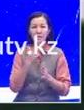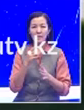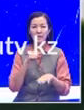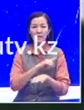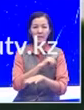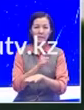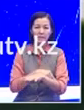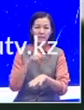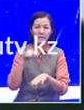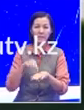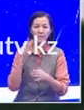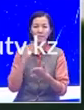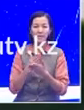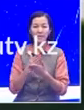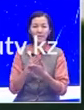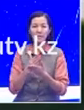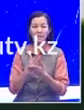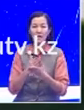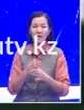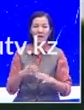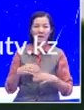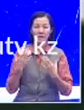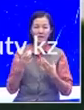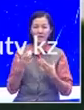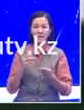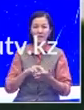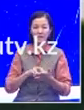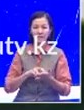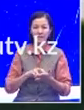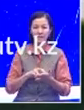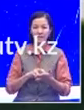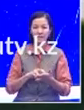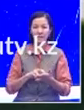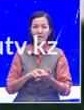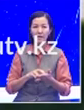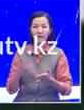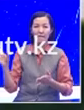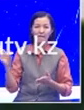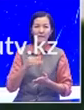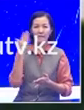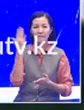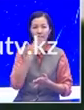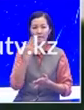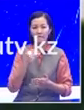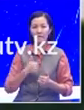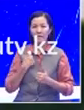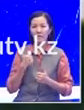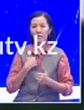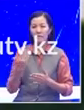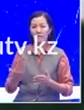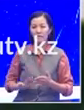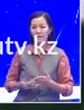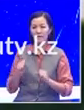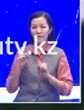его сценарий и какие-то эпизоды вызывают агрессивные эмоции. Весь сериал настроен на выживание, выжить среди тысячи, и этим повышает у